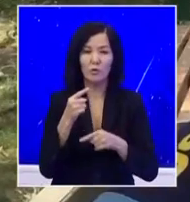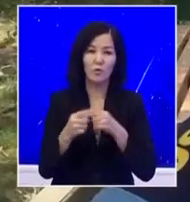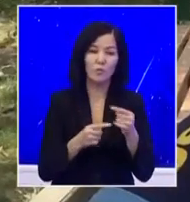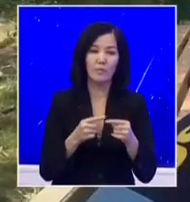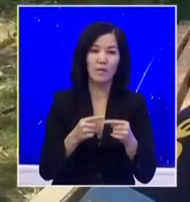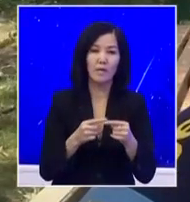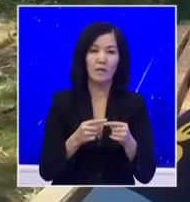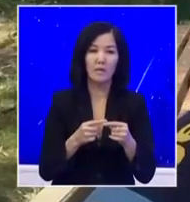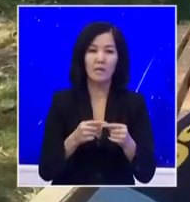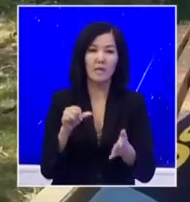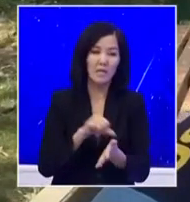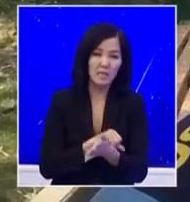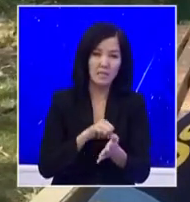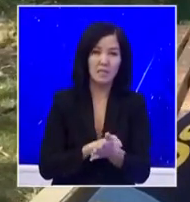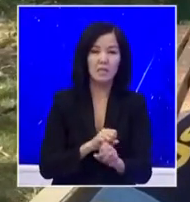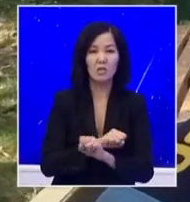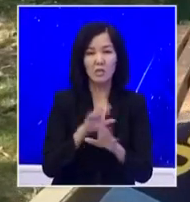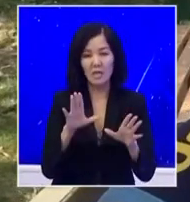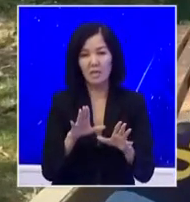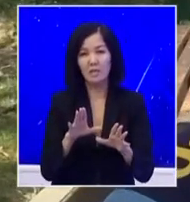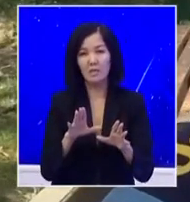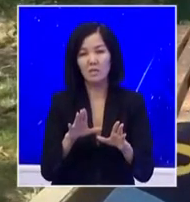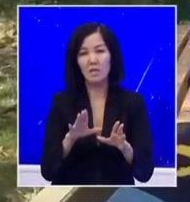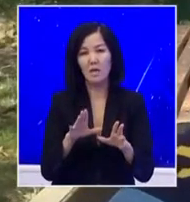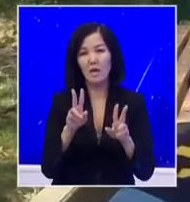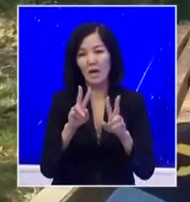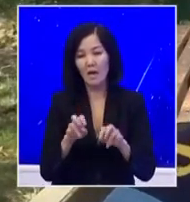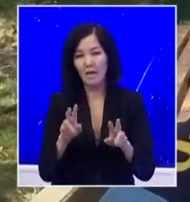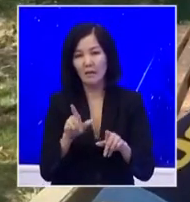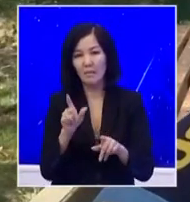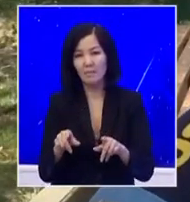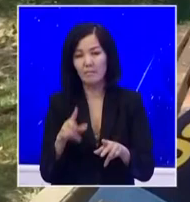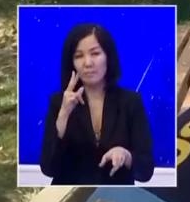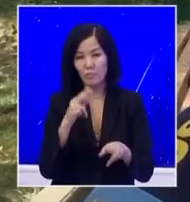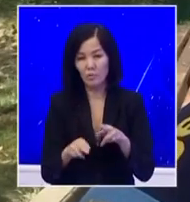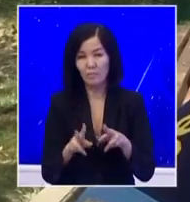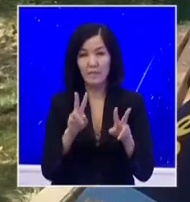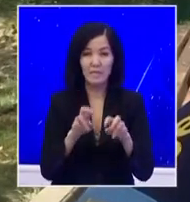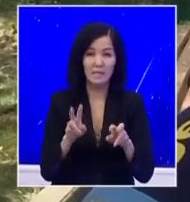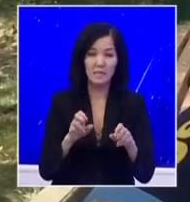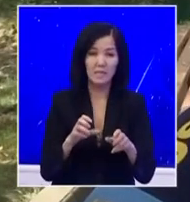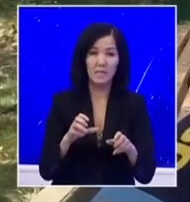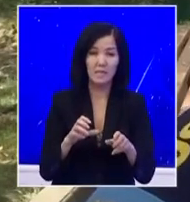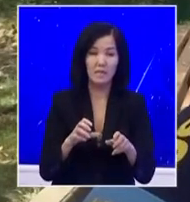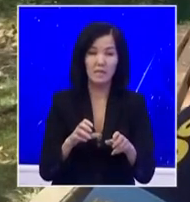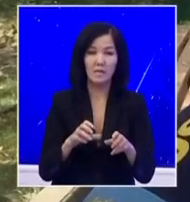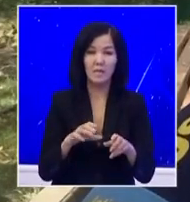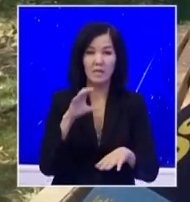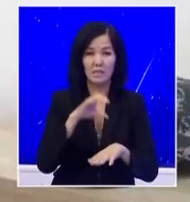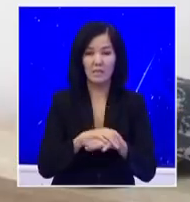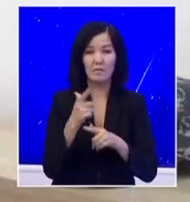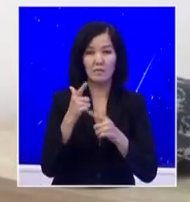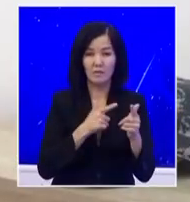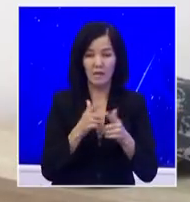жасайды. Есірткі зат, жарылғыш заттар, із кесу, адерология және штурмовая группа деген задержанияға